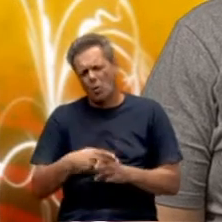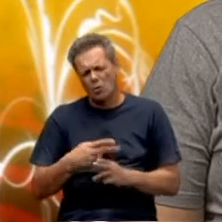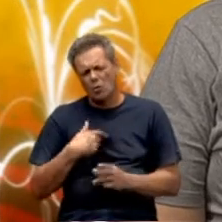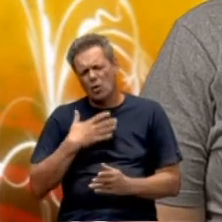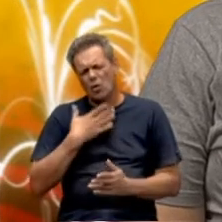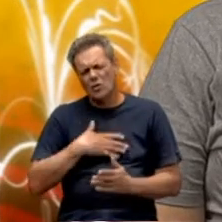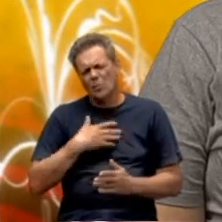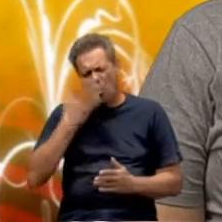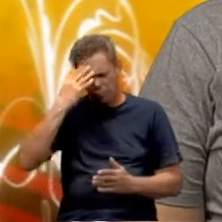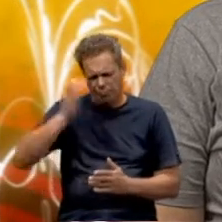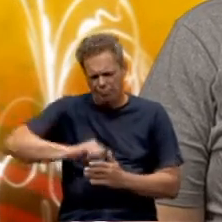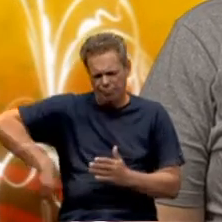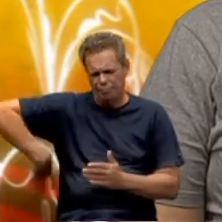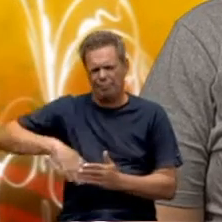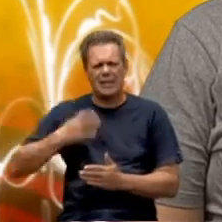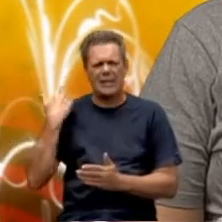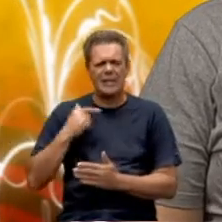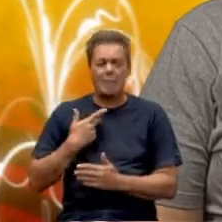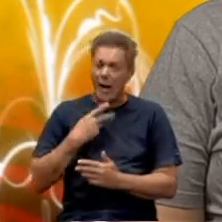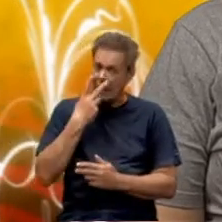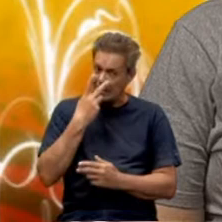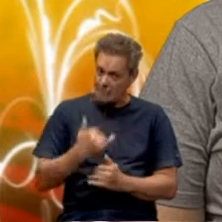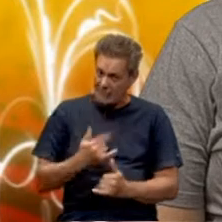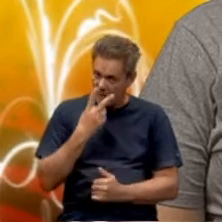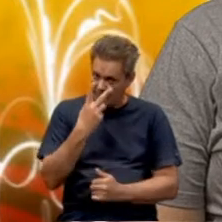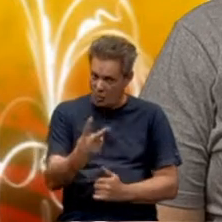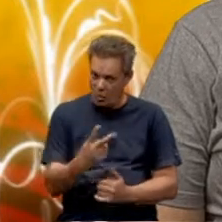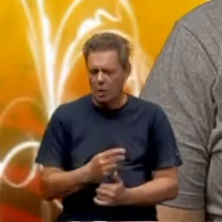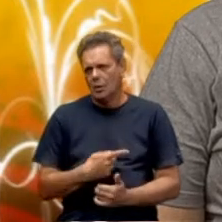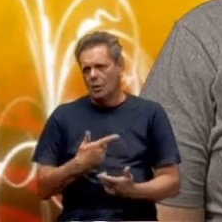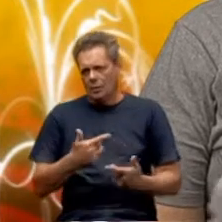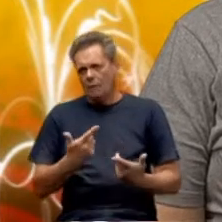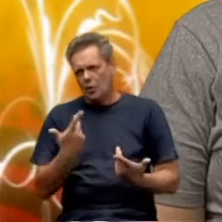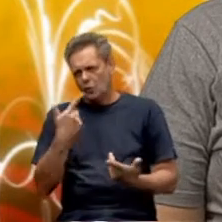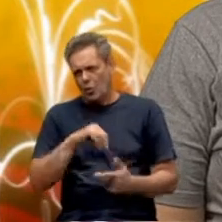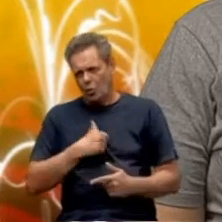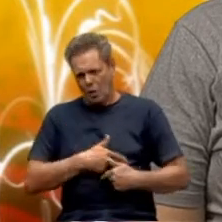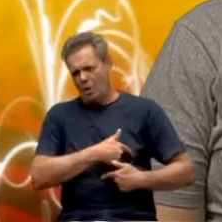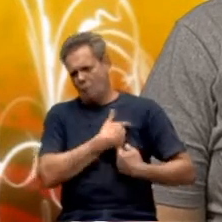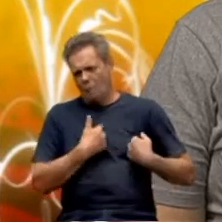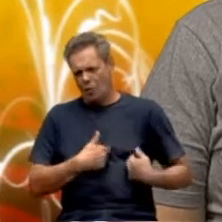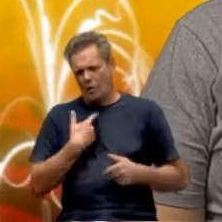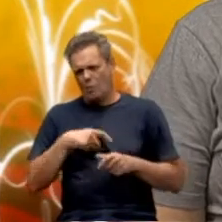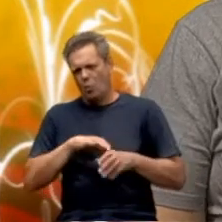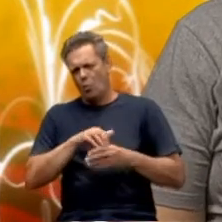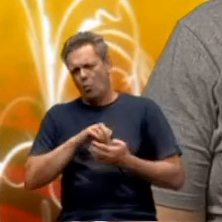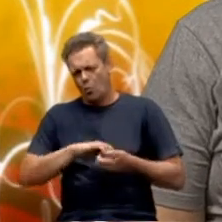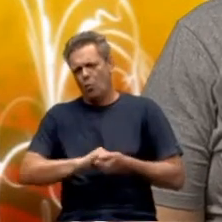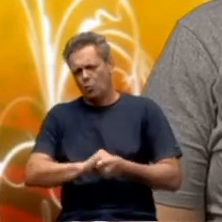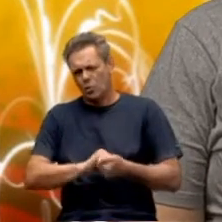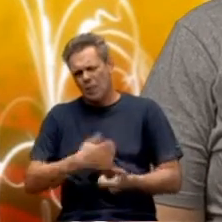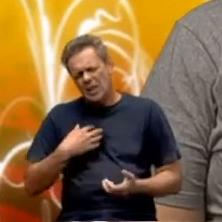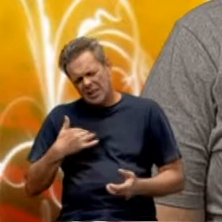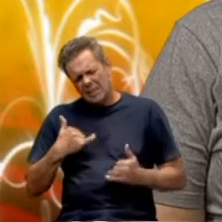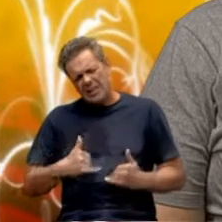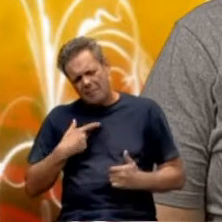staviti za sebe. Ali, međutim, vidio sam sada, evo, već skoro 2 godine volontiram u udruzi i mogu reći da mi je žao što se nisam i